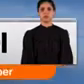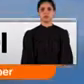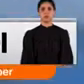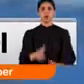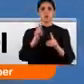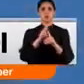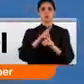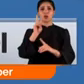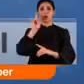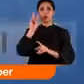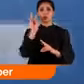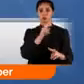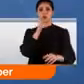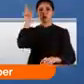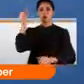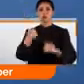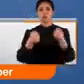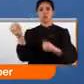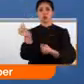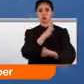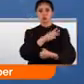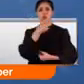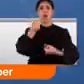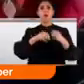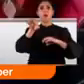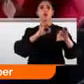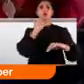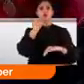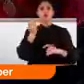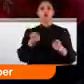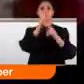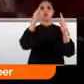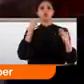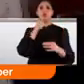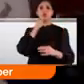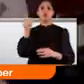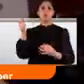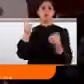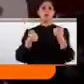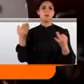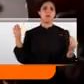Polisi gördü, kaçmaya başladı. Direksiyon hakimiyetini kaybedince de iş yerine daldı.